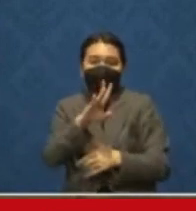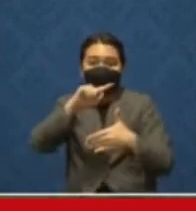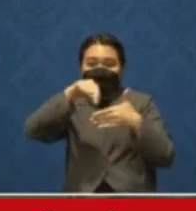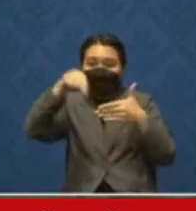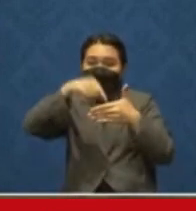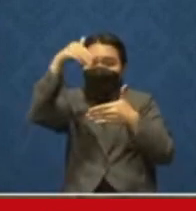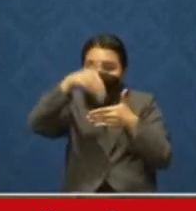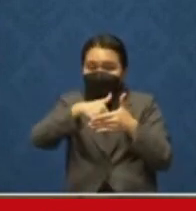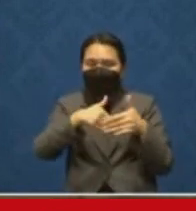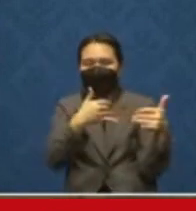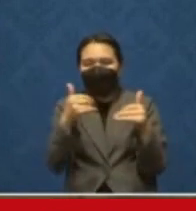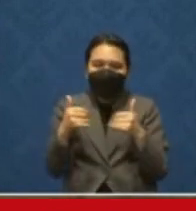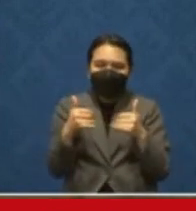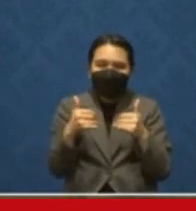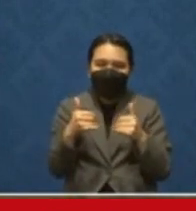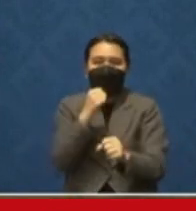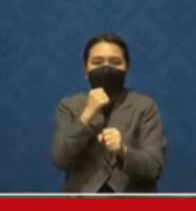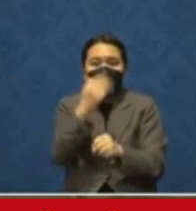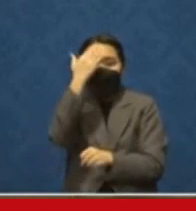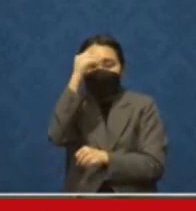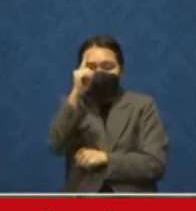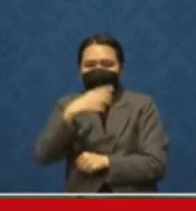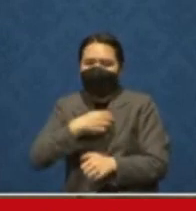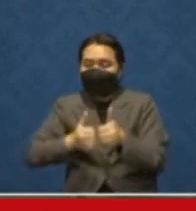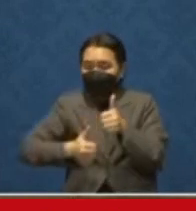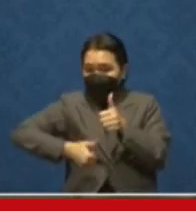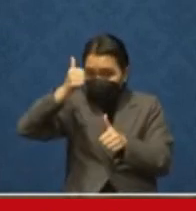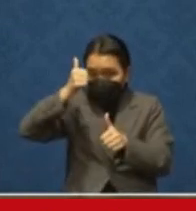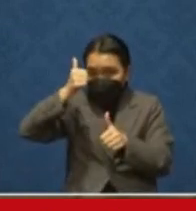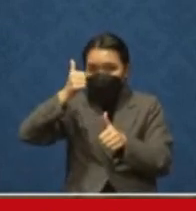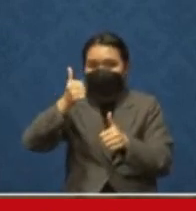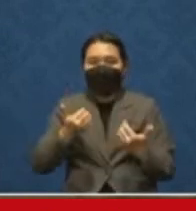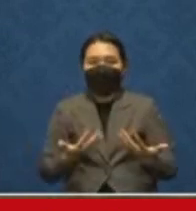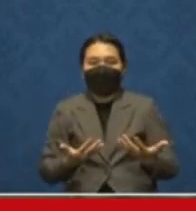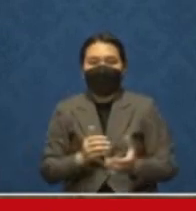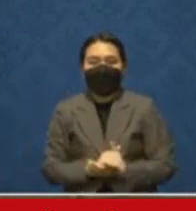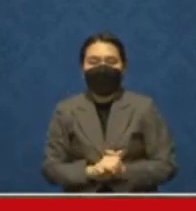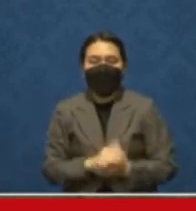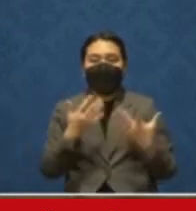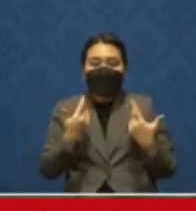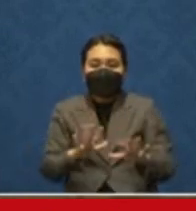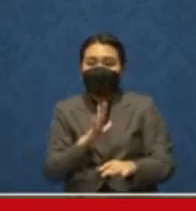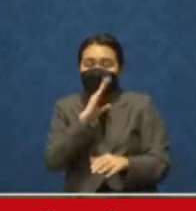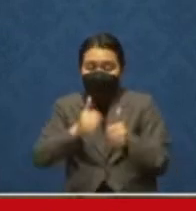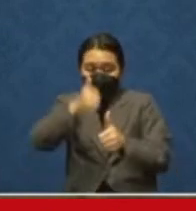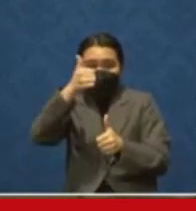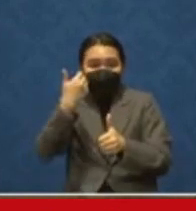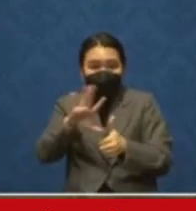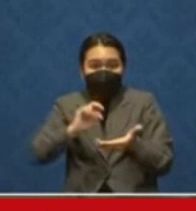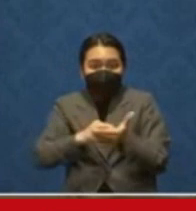อะไรนะแม้แต่ระบบรัฐธรรมนูญมาทำเป็นเล่นระบบเลือกตั้งมาทำเป็น